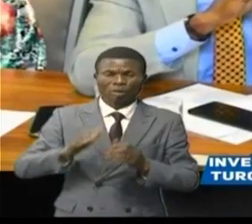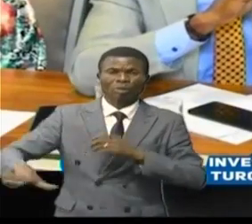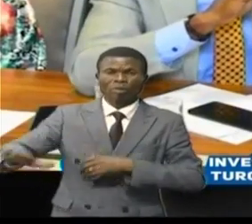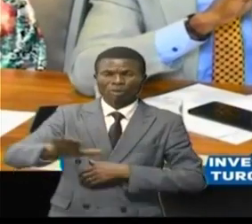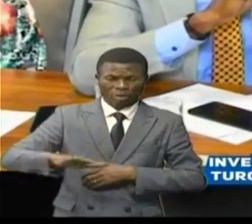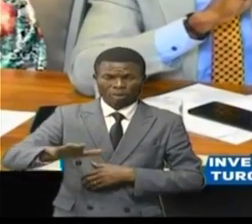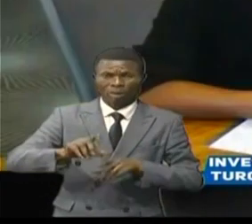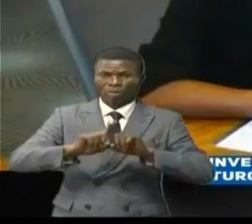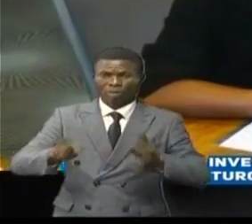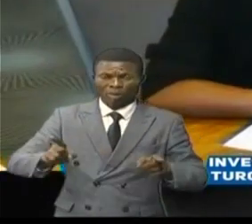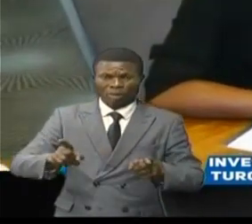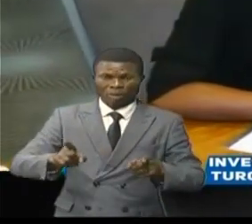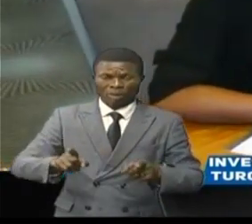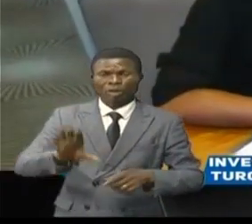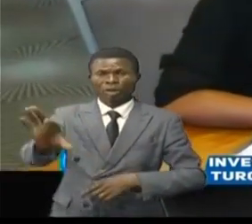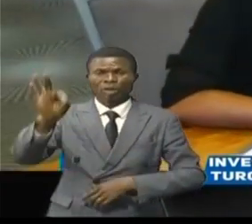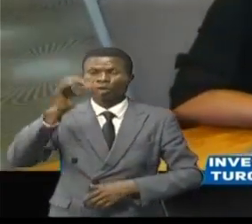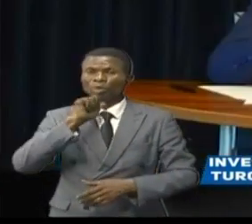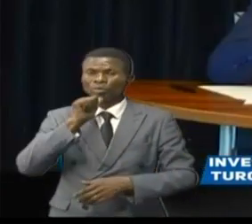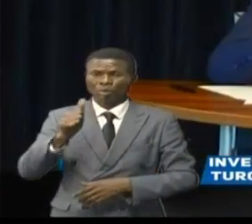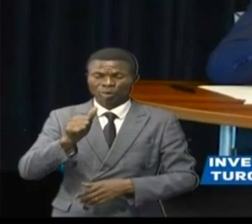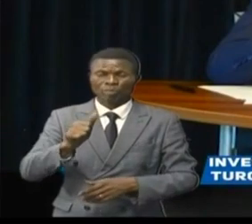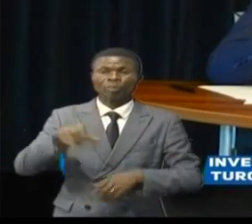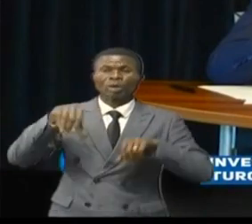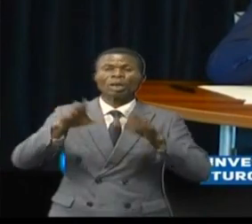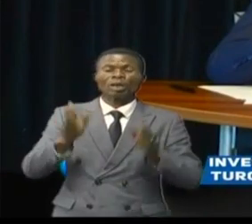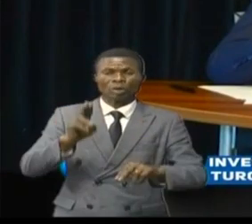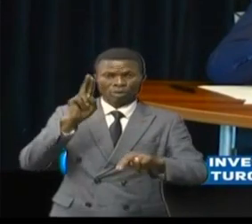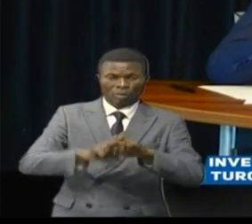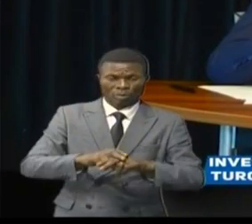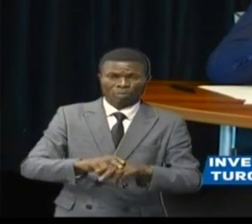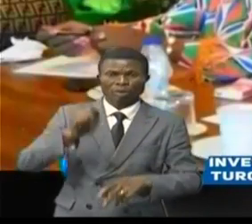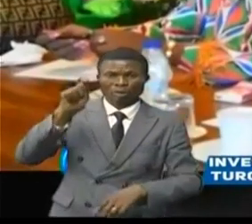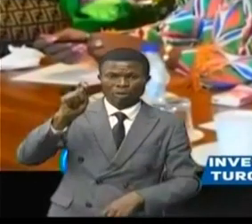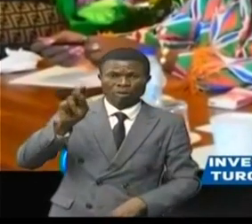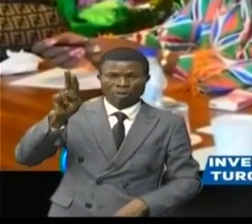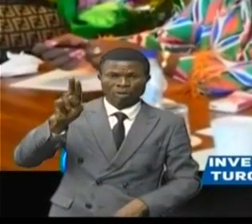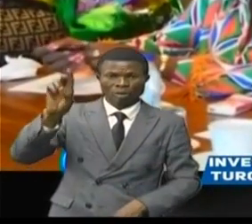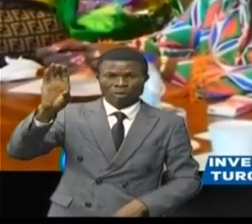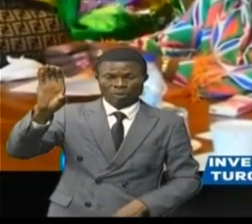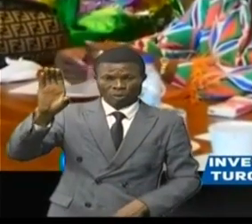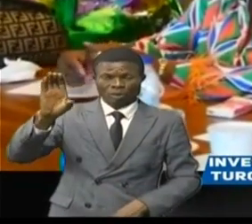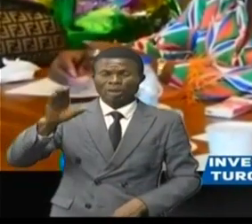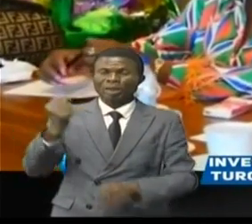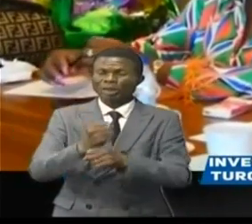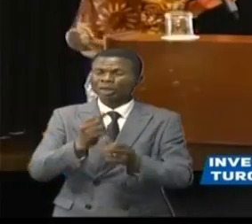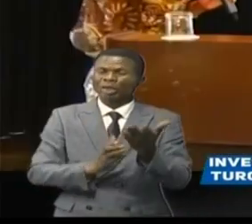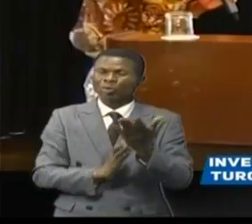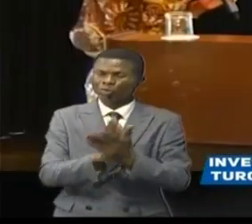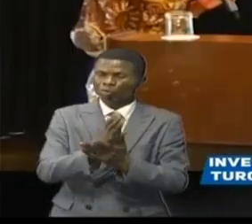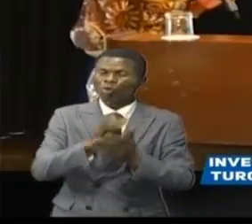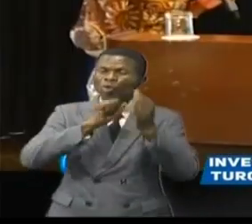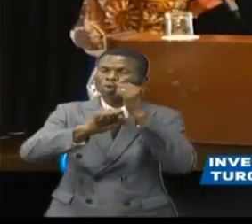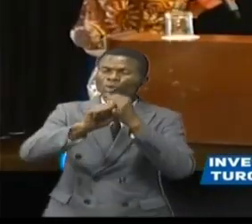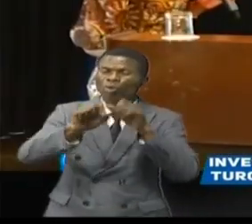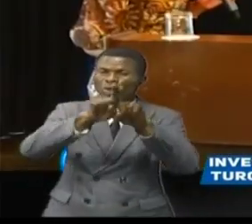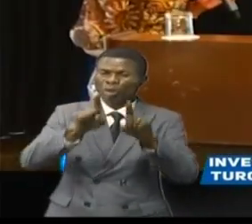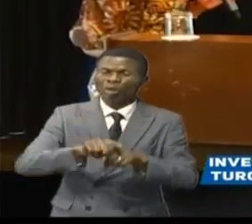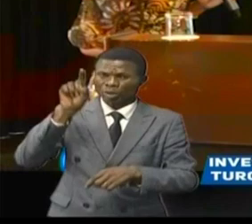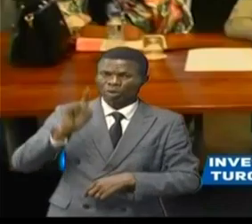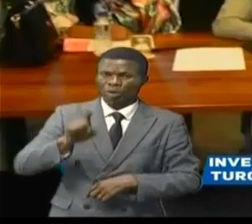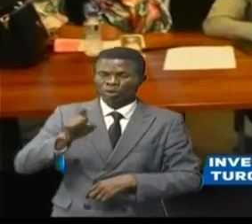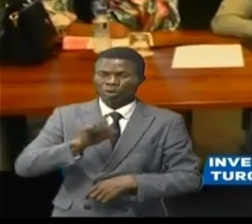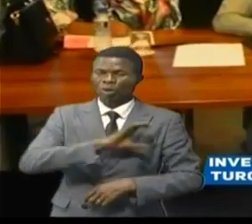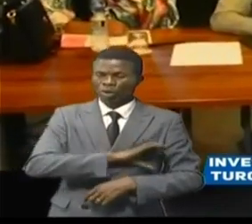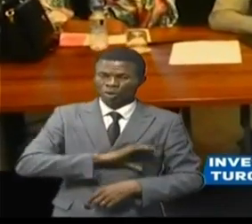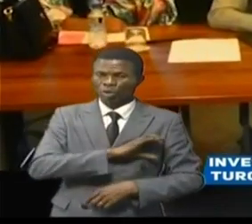être officiellement désignés, ses compatriotes qui vivent dans ce pays sont de véritables agents de promotion et sont appelés à se